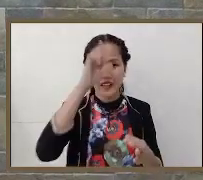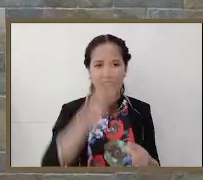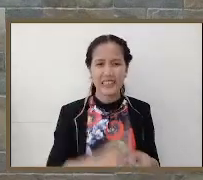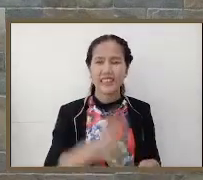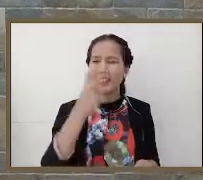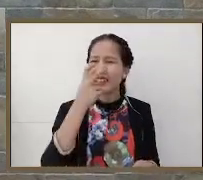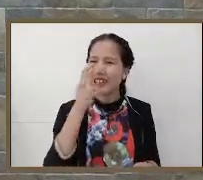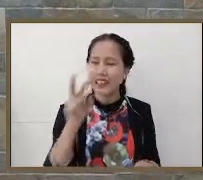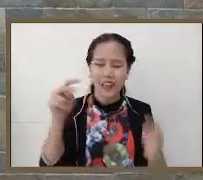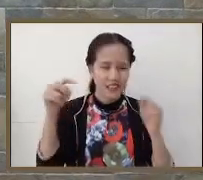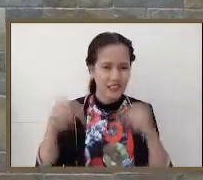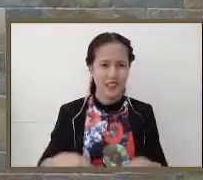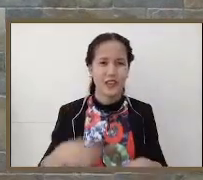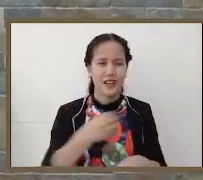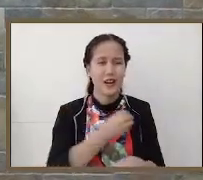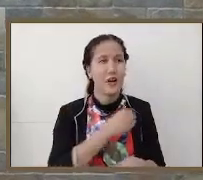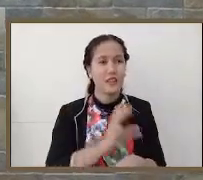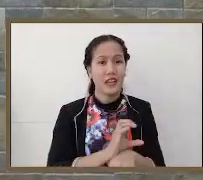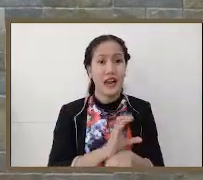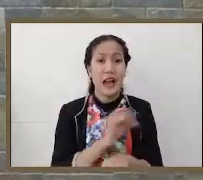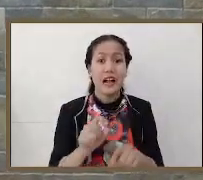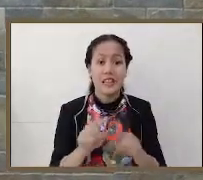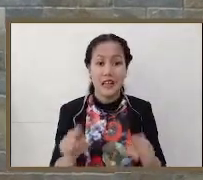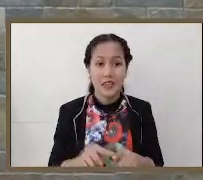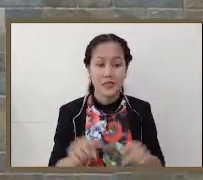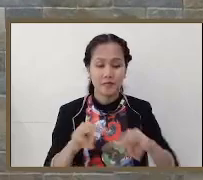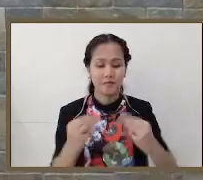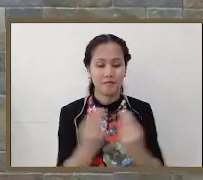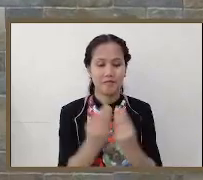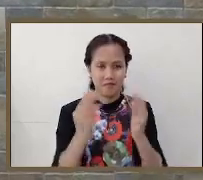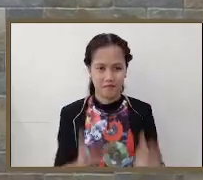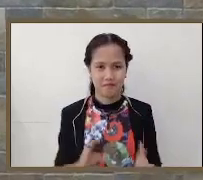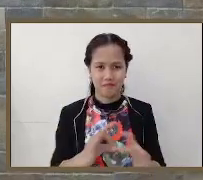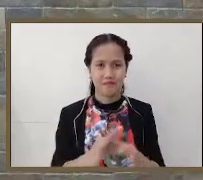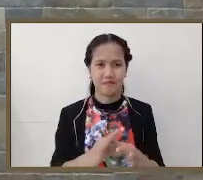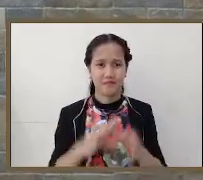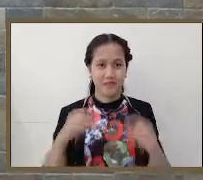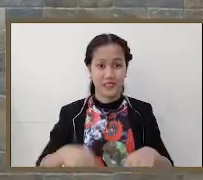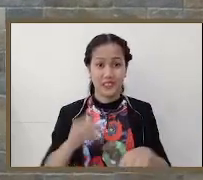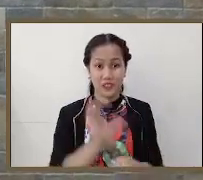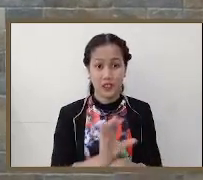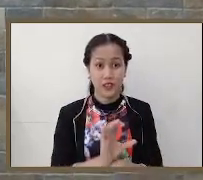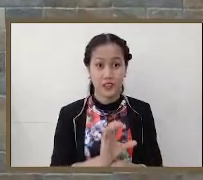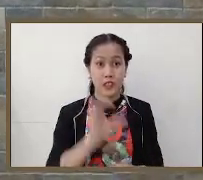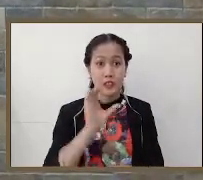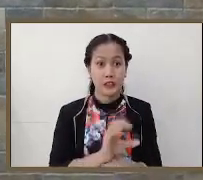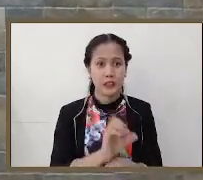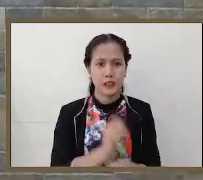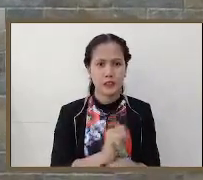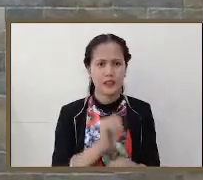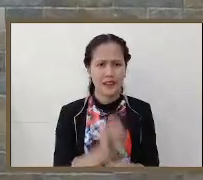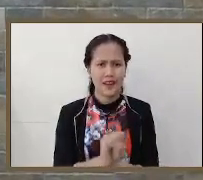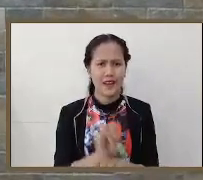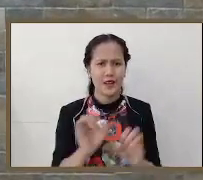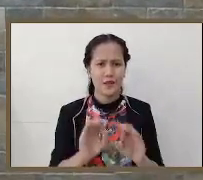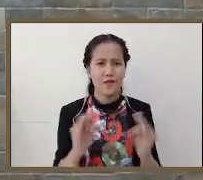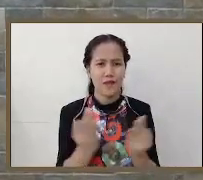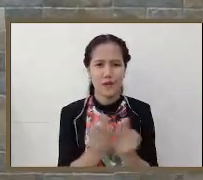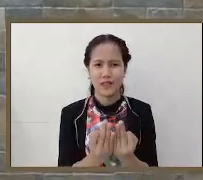atin pong simbahan. And as members of this church individually, as members of the CSI family, mga